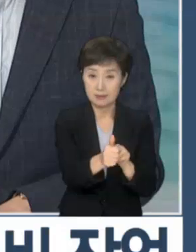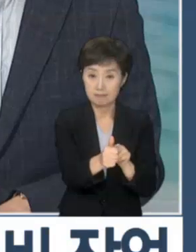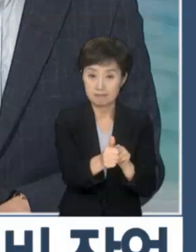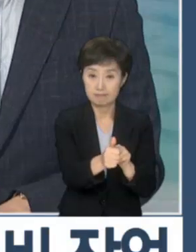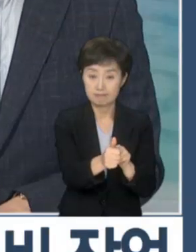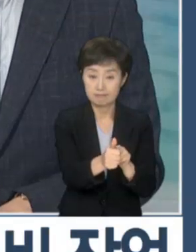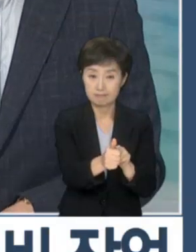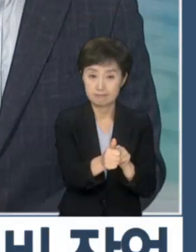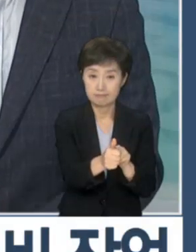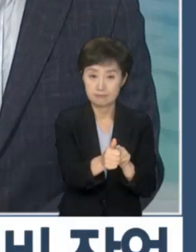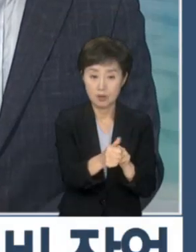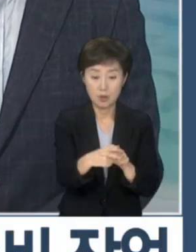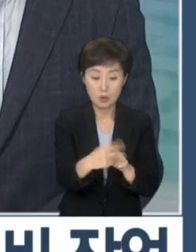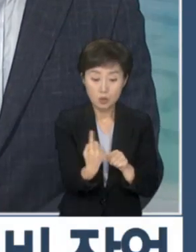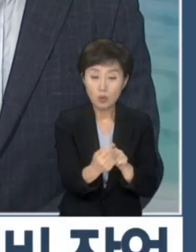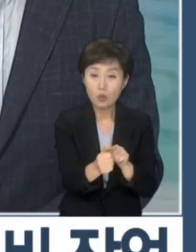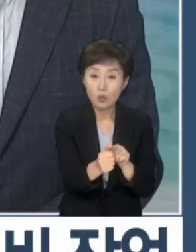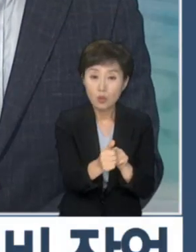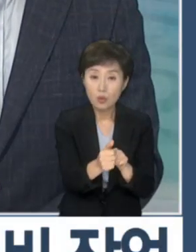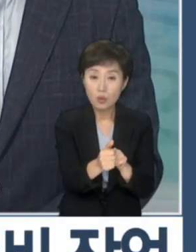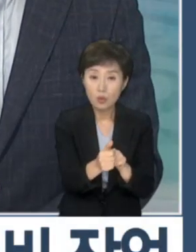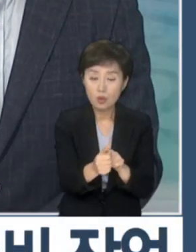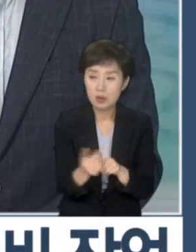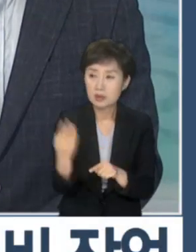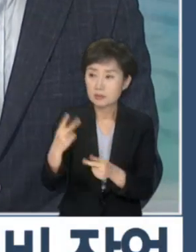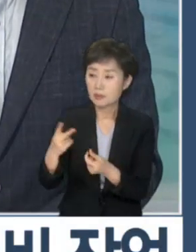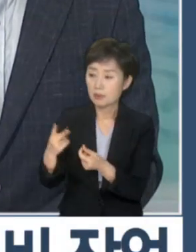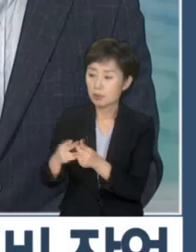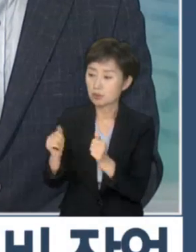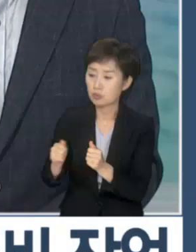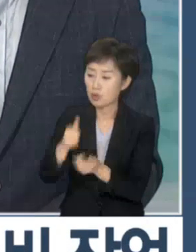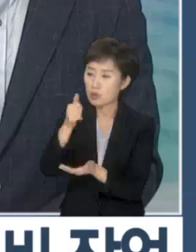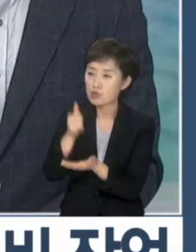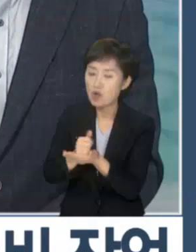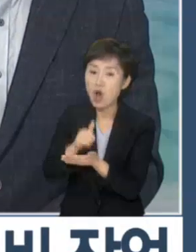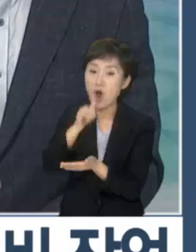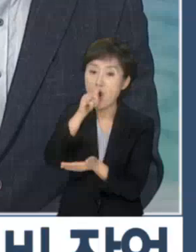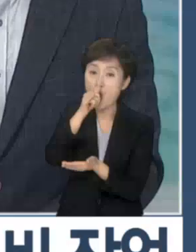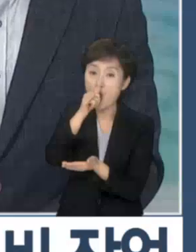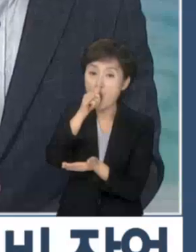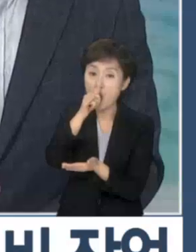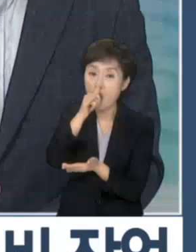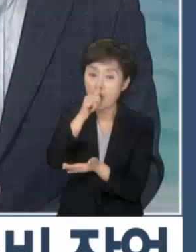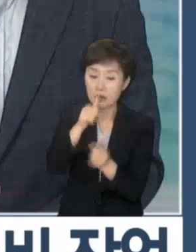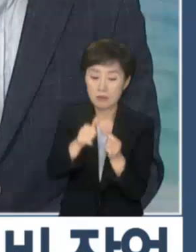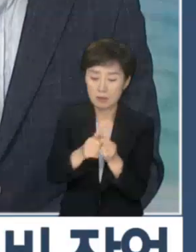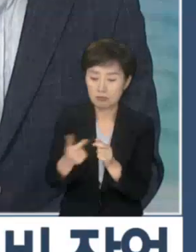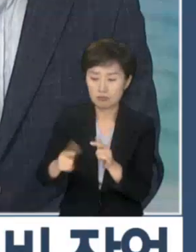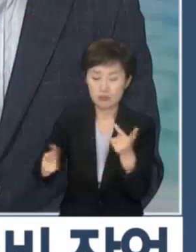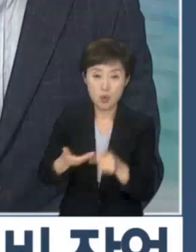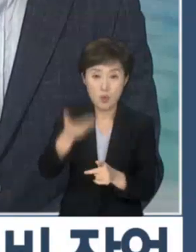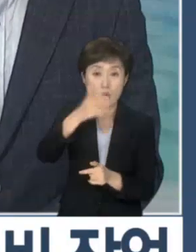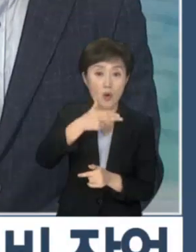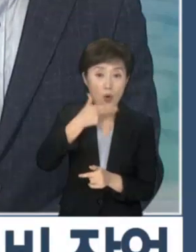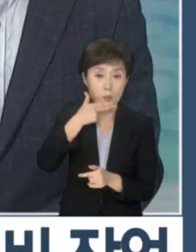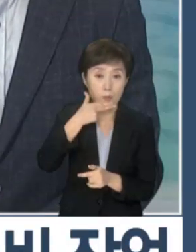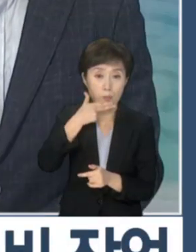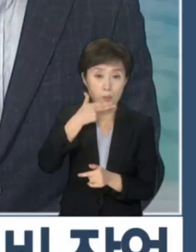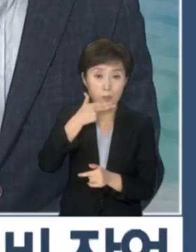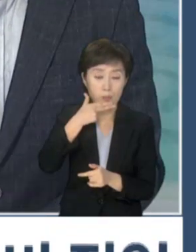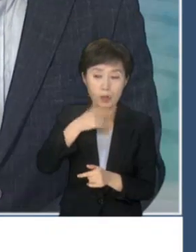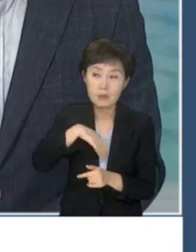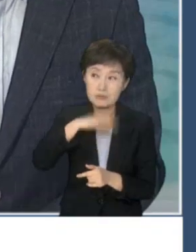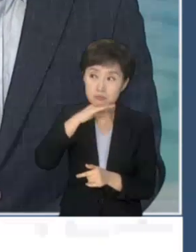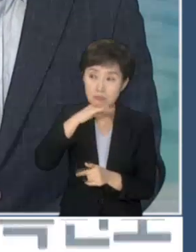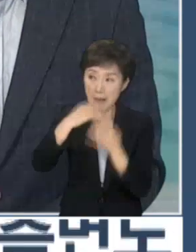계신데 그분도 2심에 유죄 받았어요. 근데 본인 스스로 상고를 안 했어요. 그리고 나서